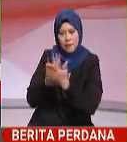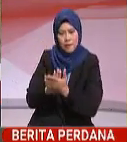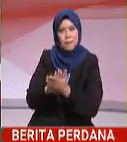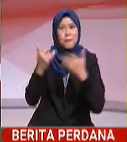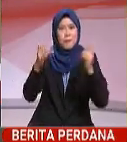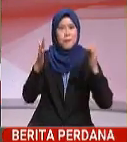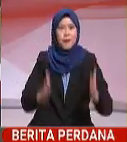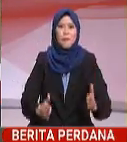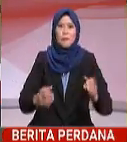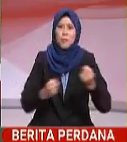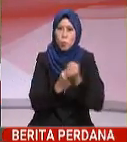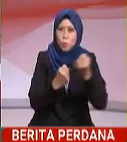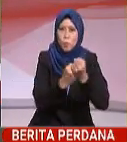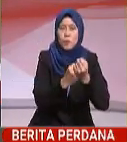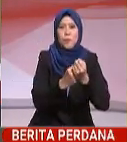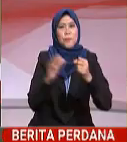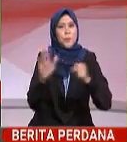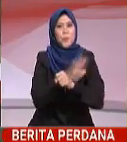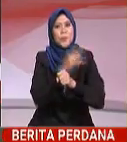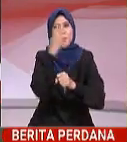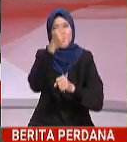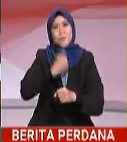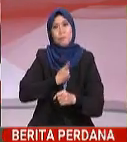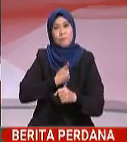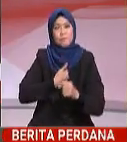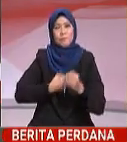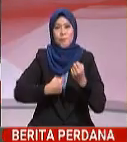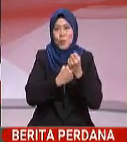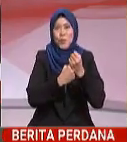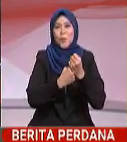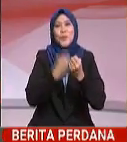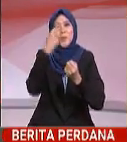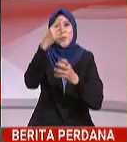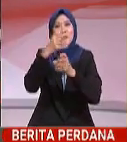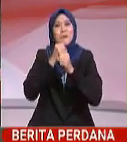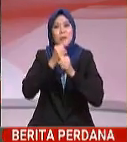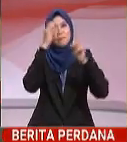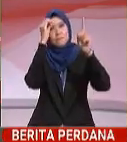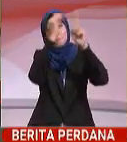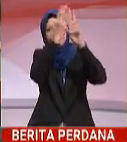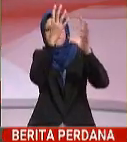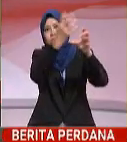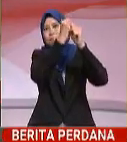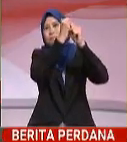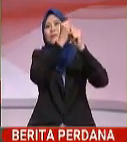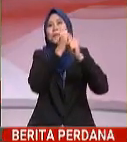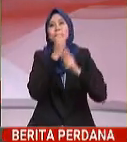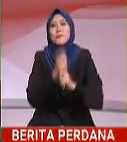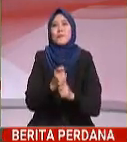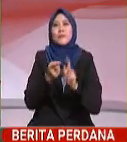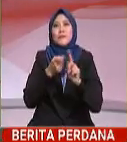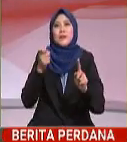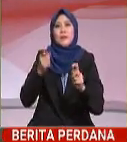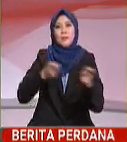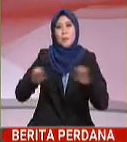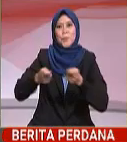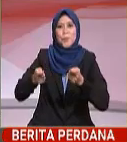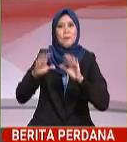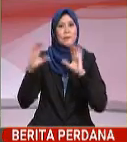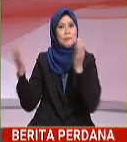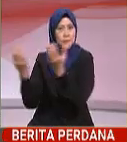para pemain akan memberi sokongan penuh kepada dirinya dalam usaha mencapai misi dan visi yang ditetapkan oleh pihak pengurusan